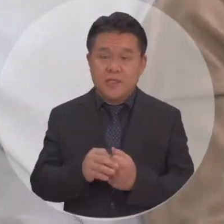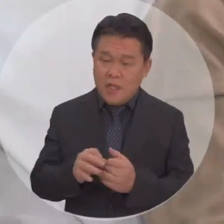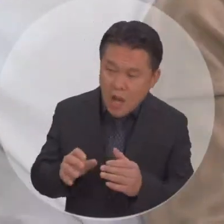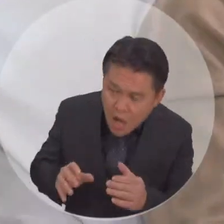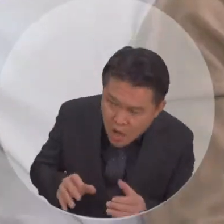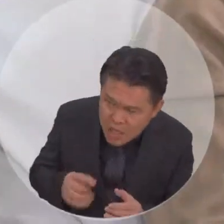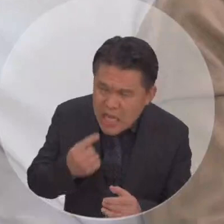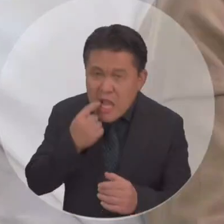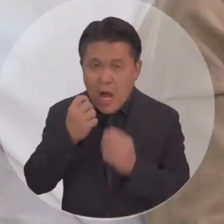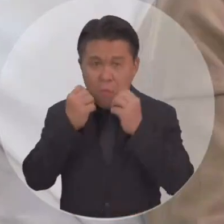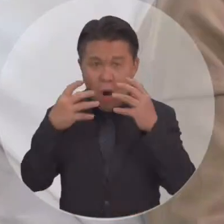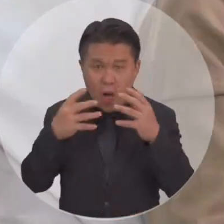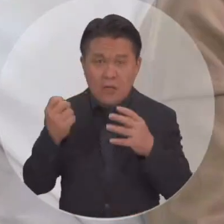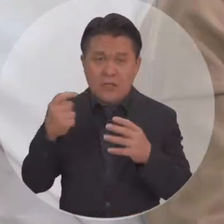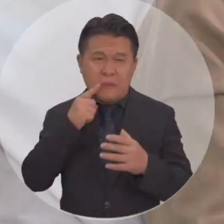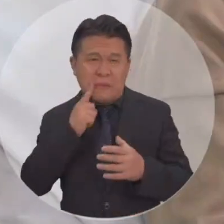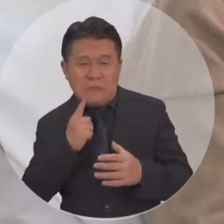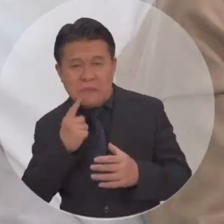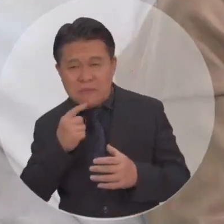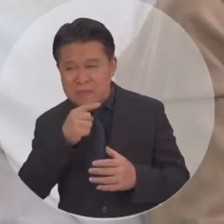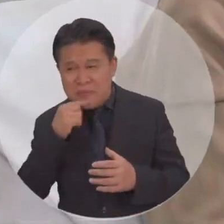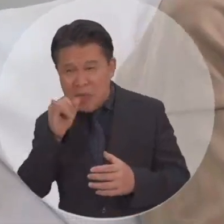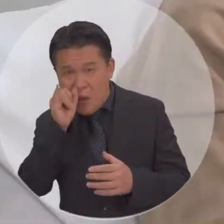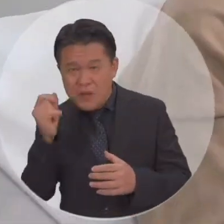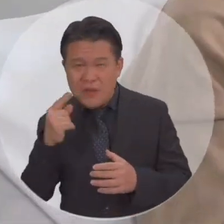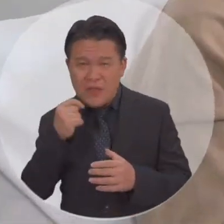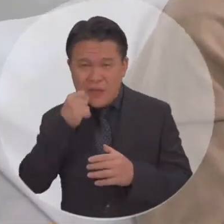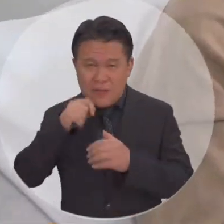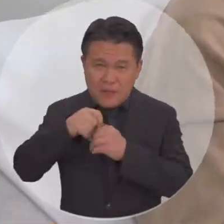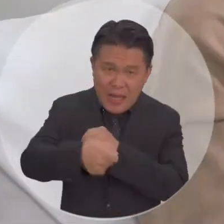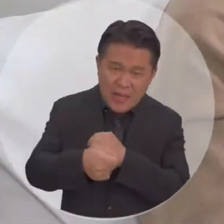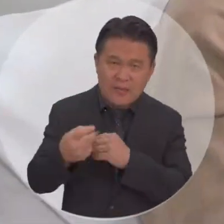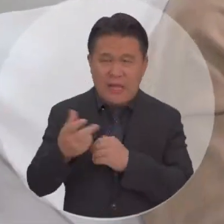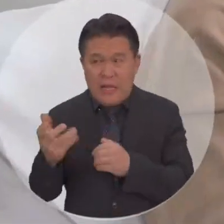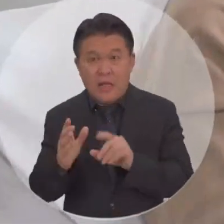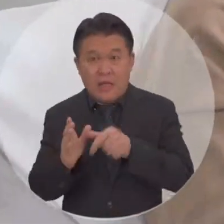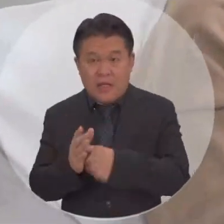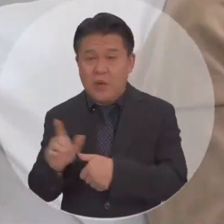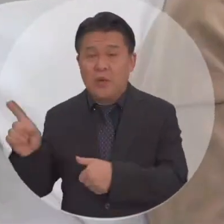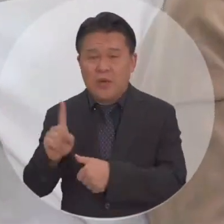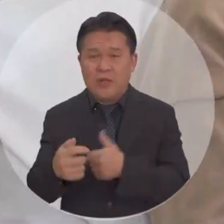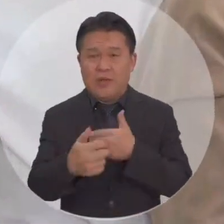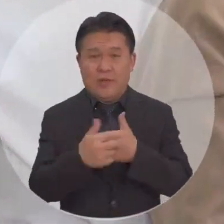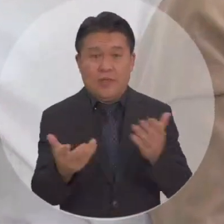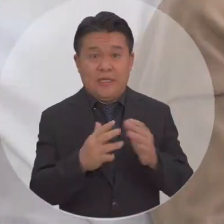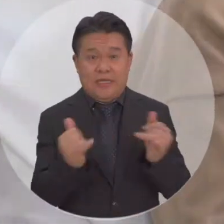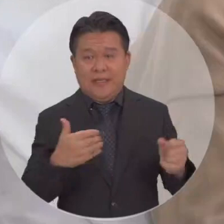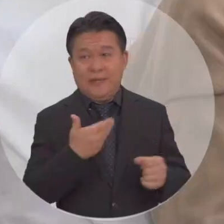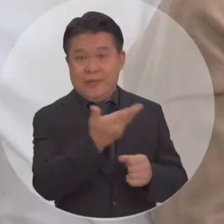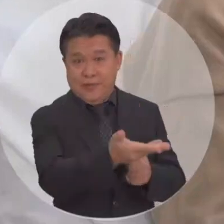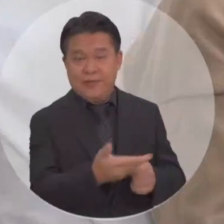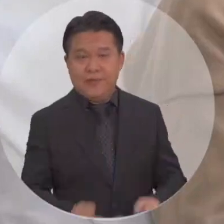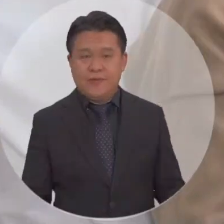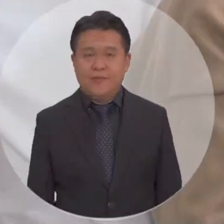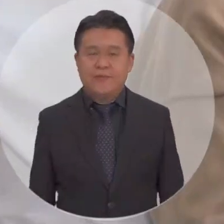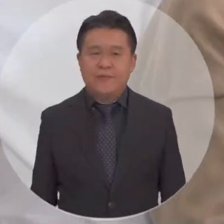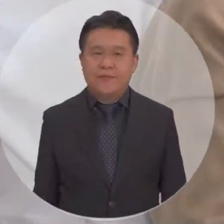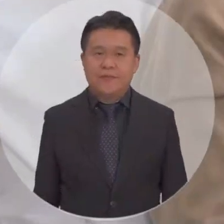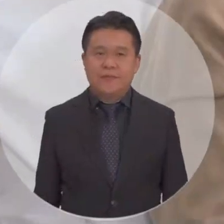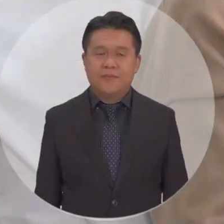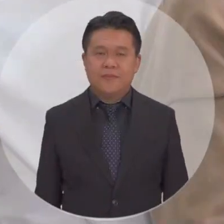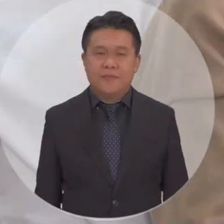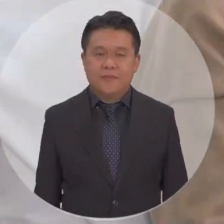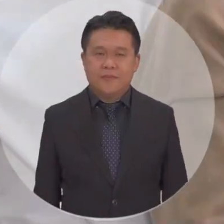대상자의 입안이 부어 있거나 피가 보이거나 피부가 벗겨지거나 아파하는 때는 요양병원 종사자에게